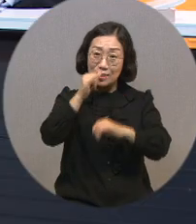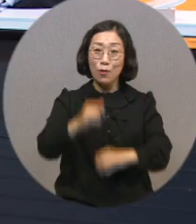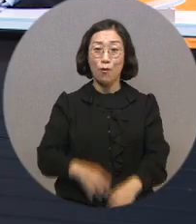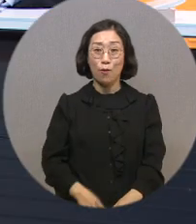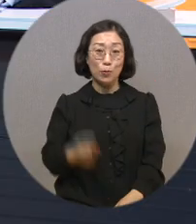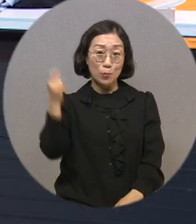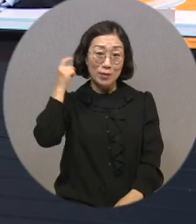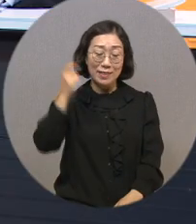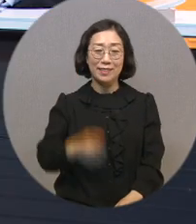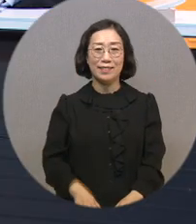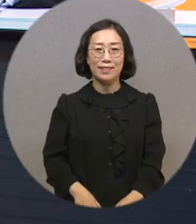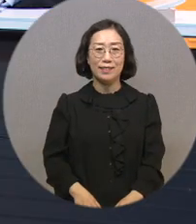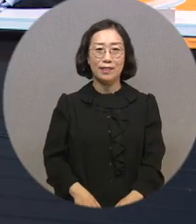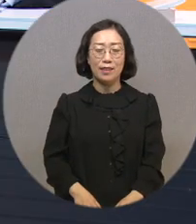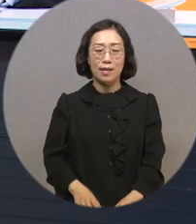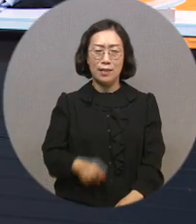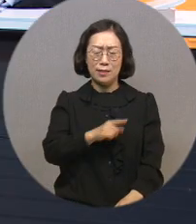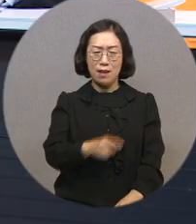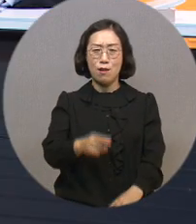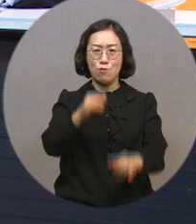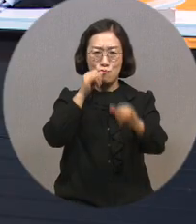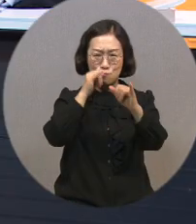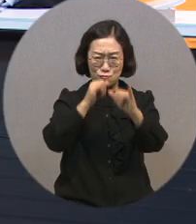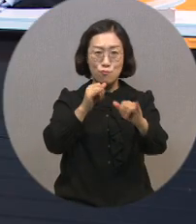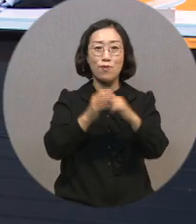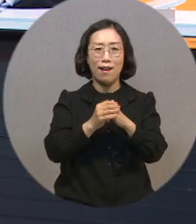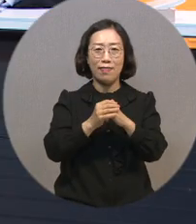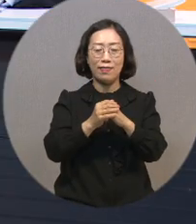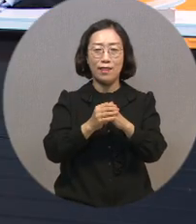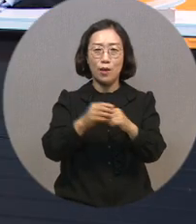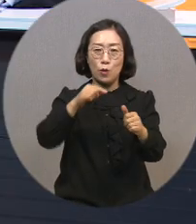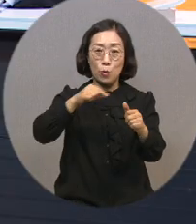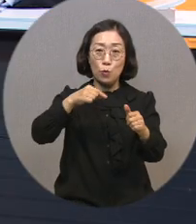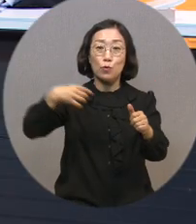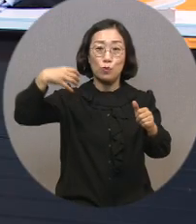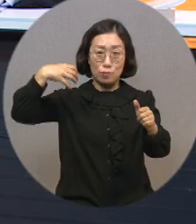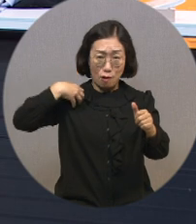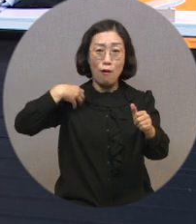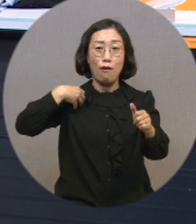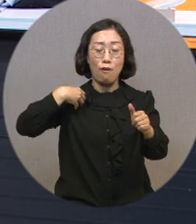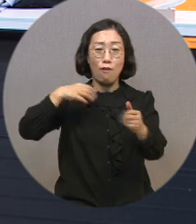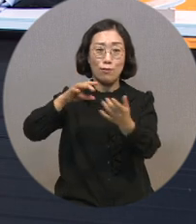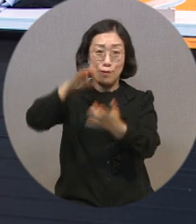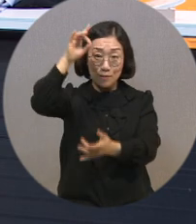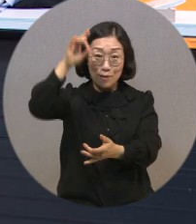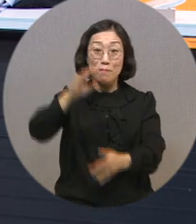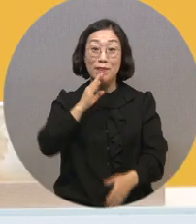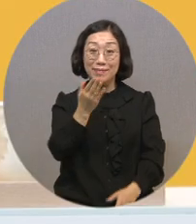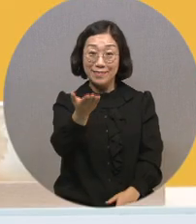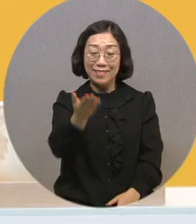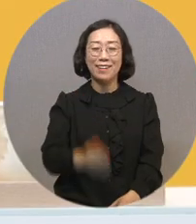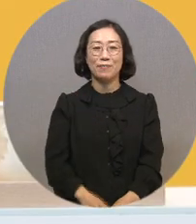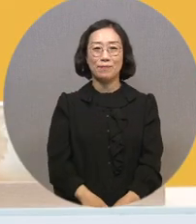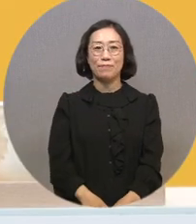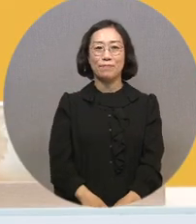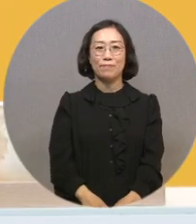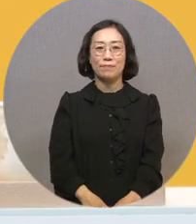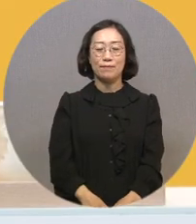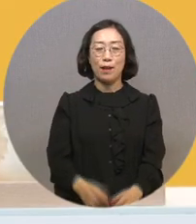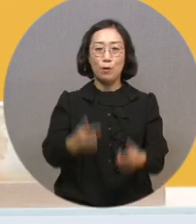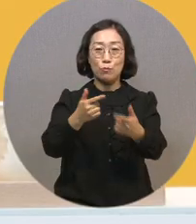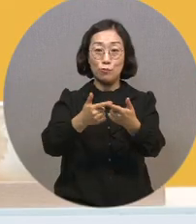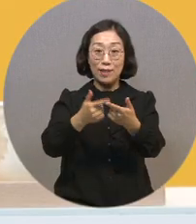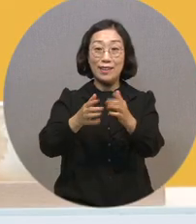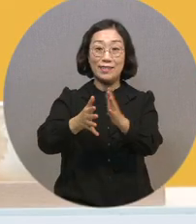부산시 교육청이 최우수 교육청으로 이렇게 또 선정이 되었던데요. 네, 그렇습니다. 예. 우리